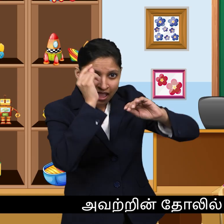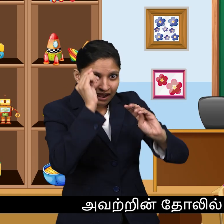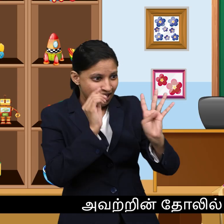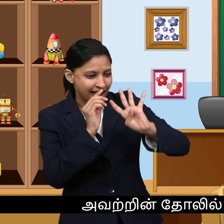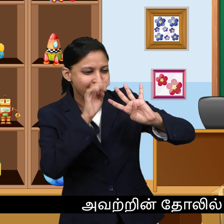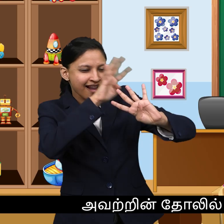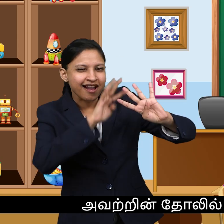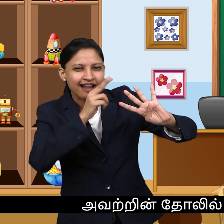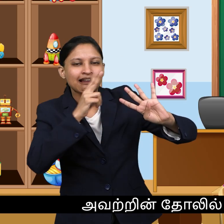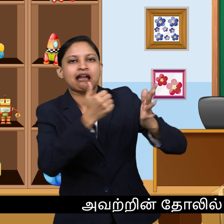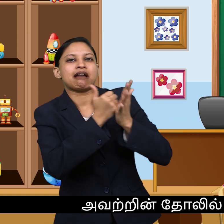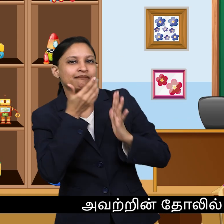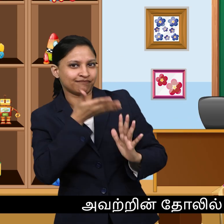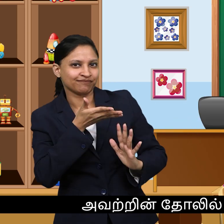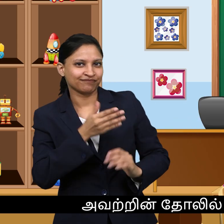காரணமாகும்.